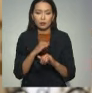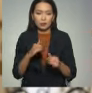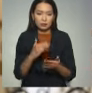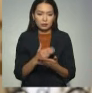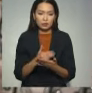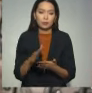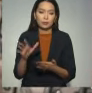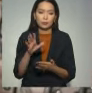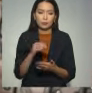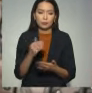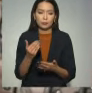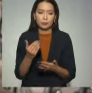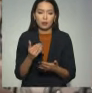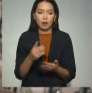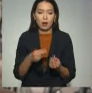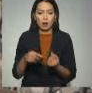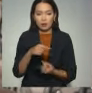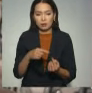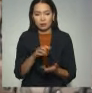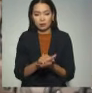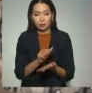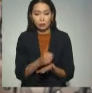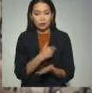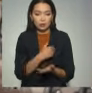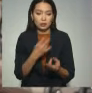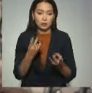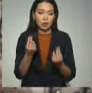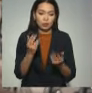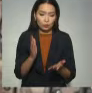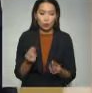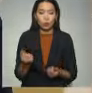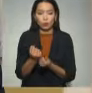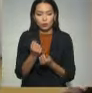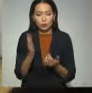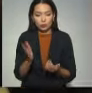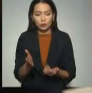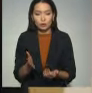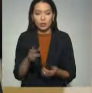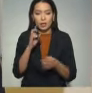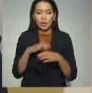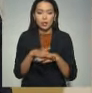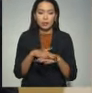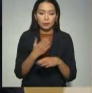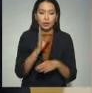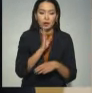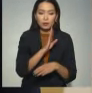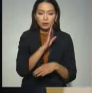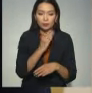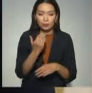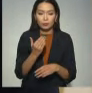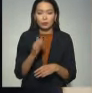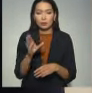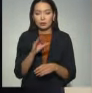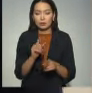маған айтады да, сол айналысқым келеді, ақша болса, қолдау болса үкіметтен деп. Елімізде әйел адамдардың экономикада